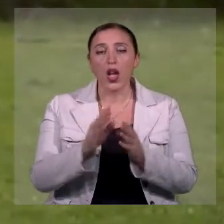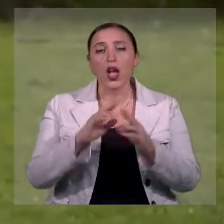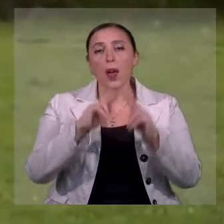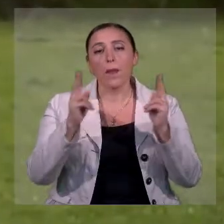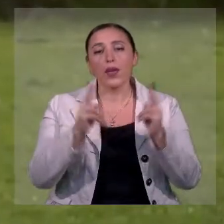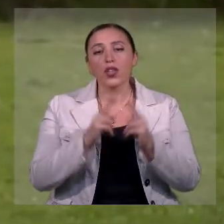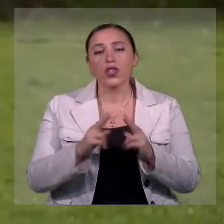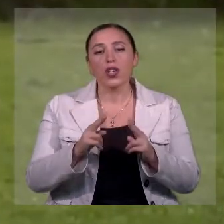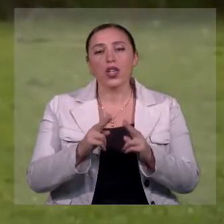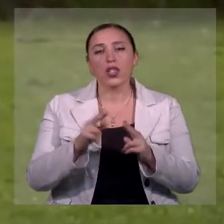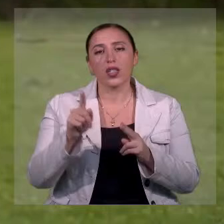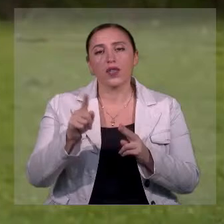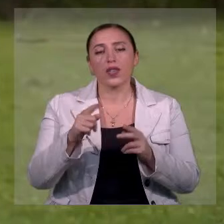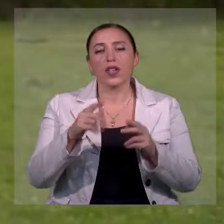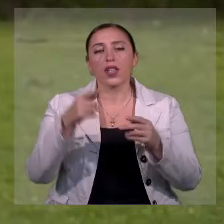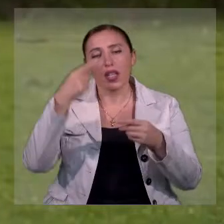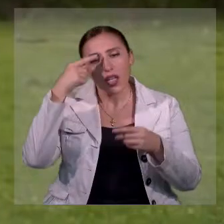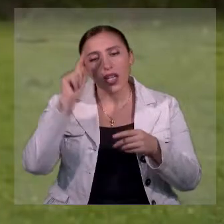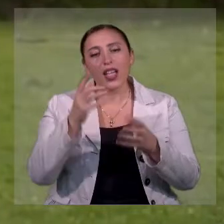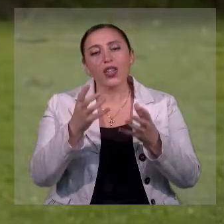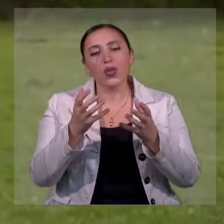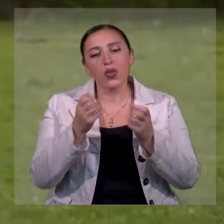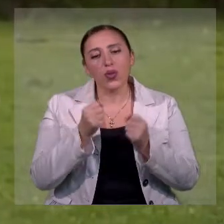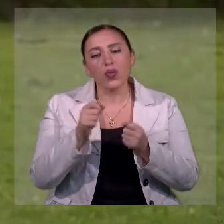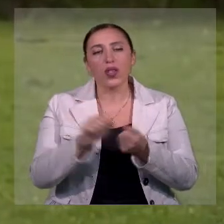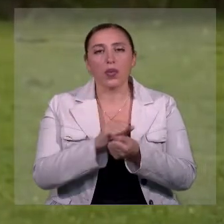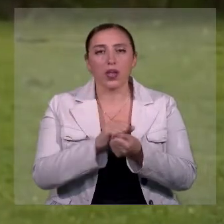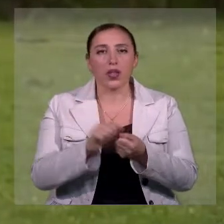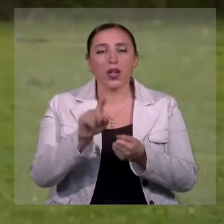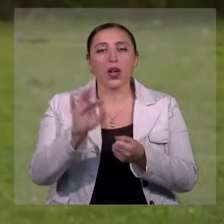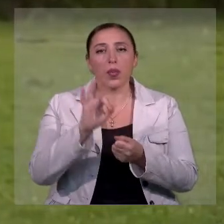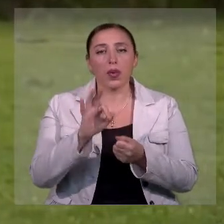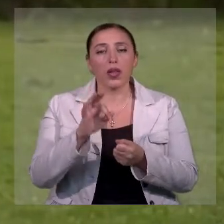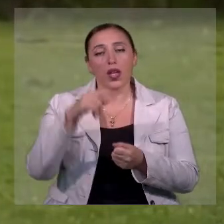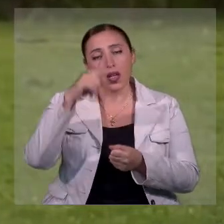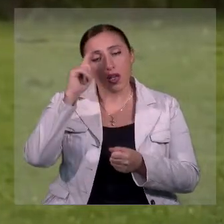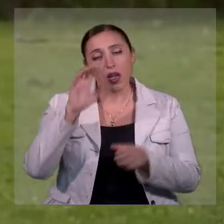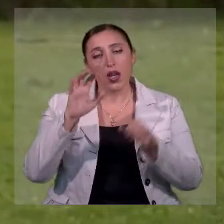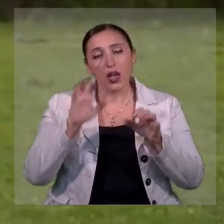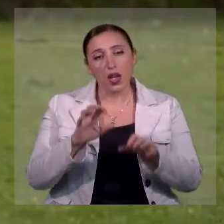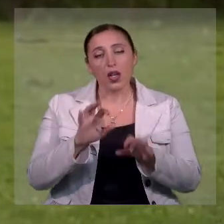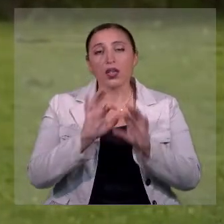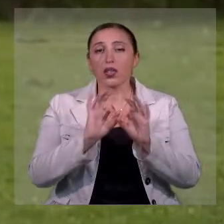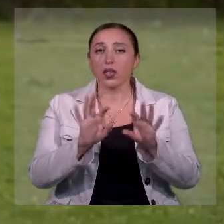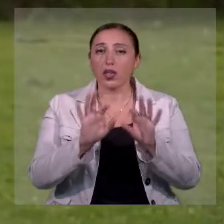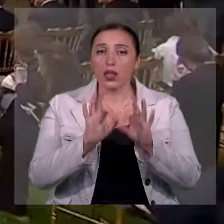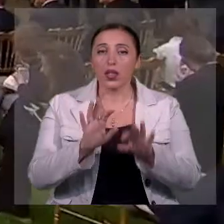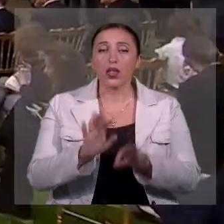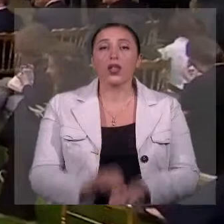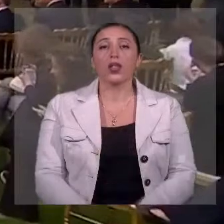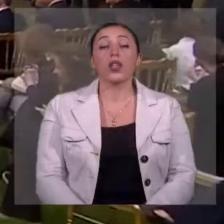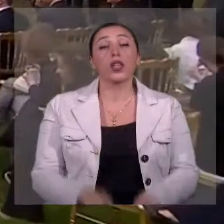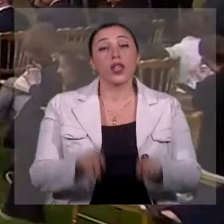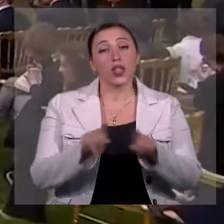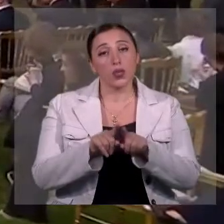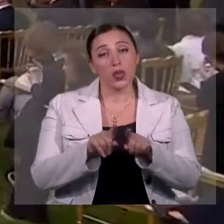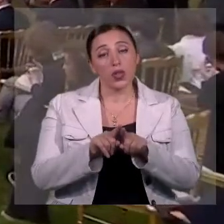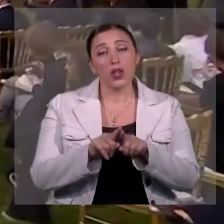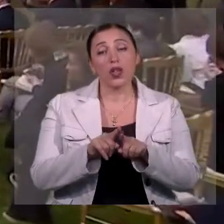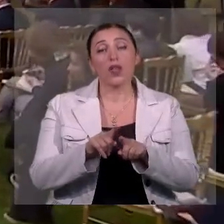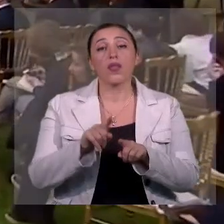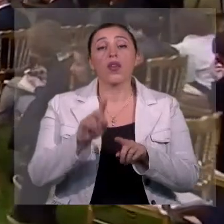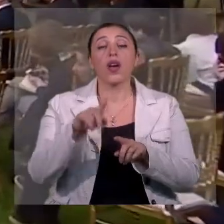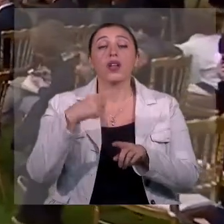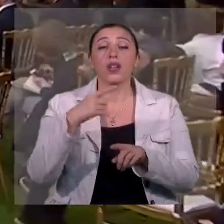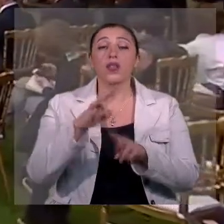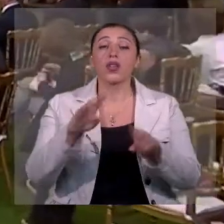հանրության կողմից ճանաչված հիմնար սկզբունքների վրա, հայտարարել է նախագահ Ալիևը։ Ադրբեջանի առաջնորդը նշել է, որ վարչապետ Ղարիբաշվիլին